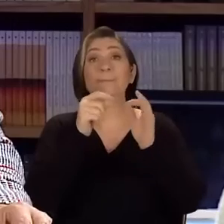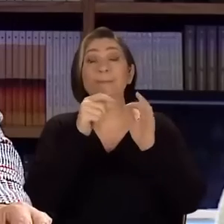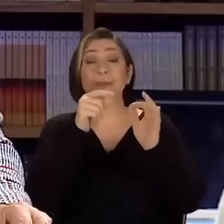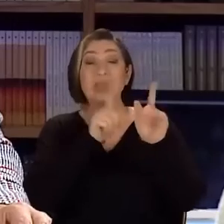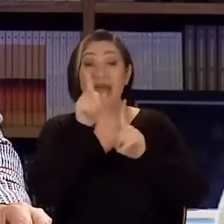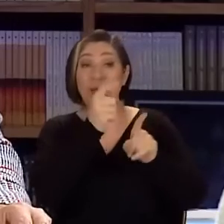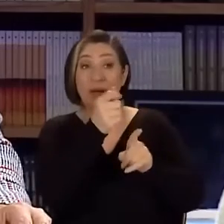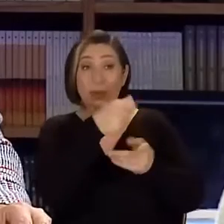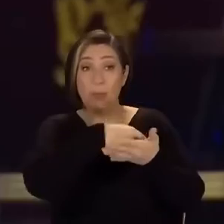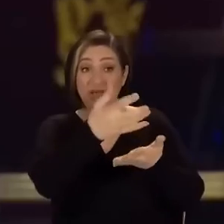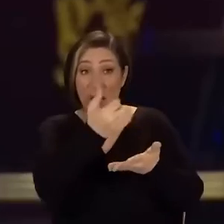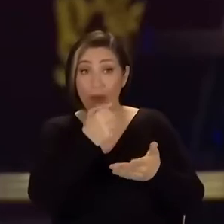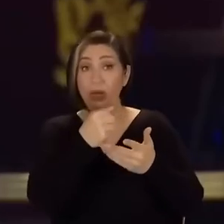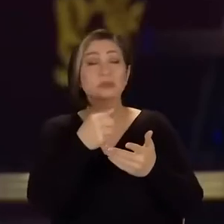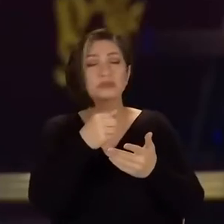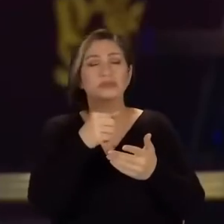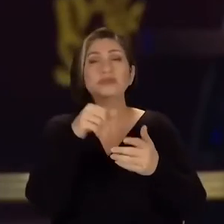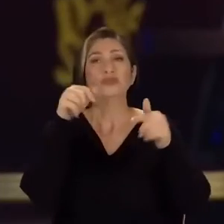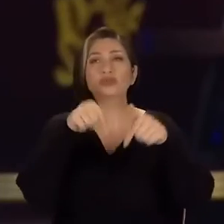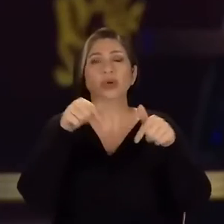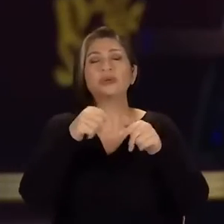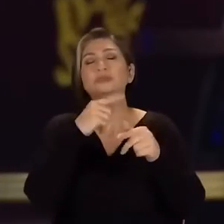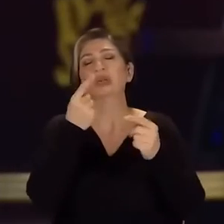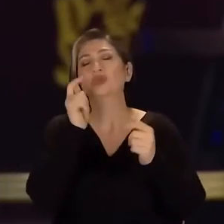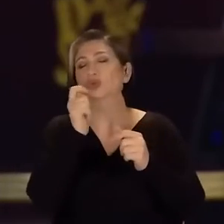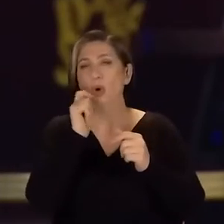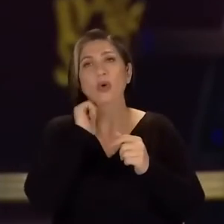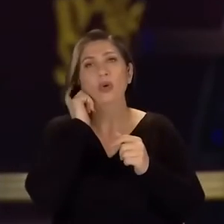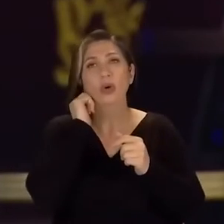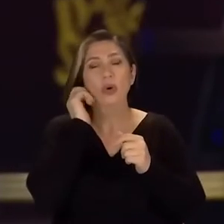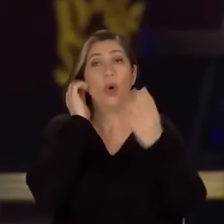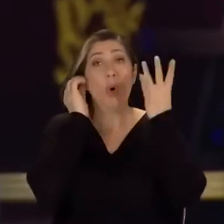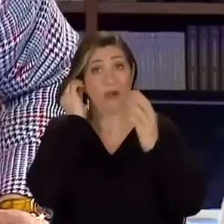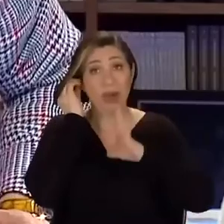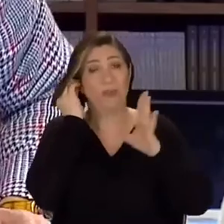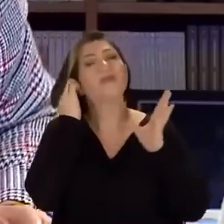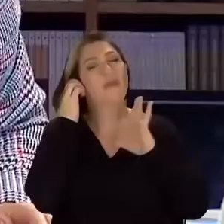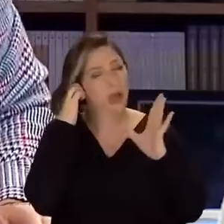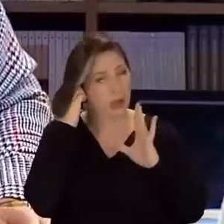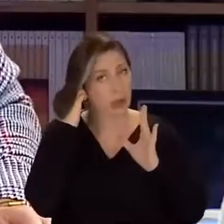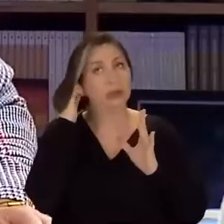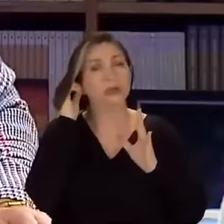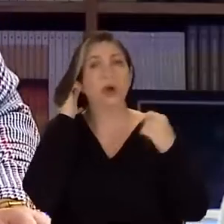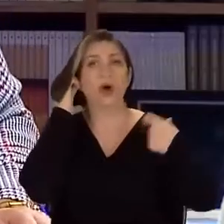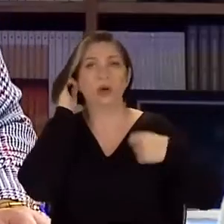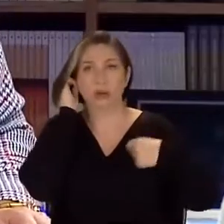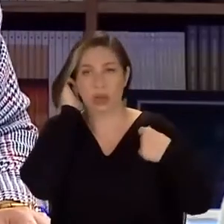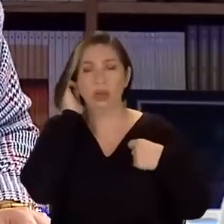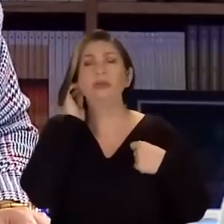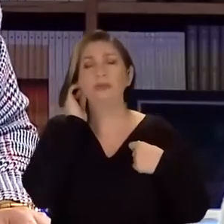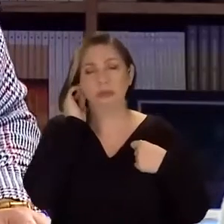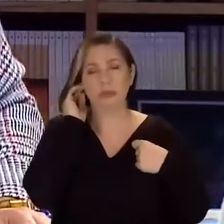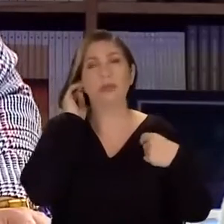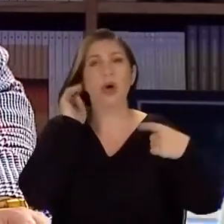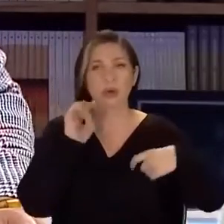gibi bir imkan şu an için dünyada birçok şirkette mevcut değil. Fakat olanlar sunulması var mı? Olanlar var. Bu özel şirketler. Özel